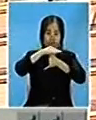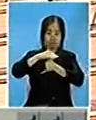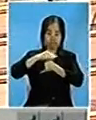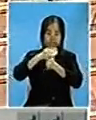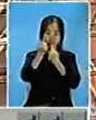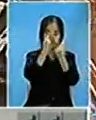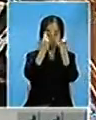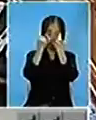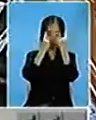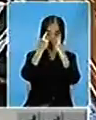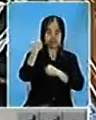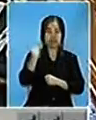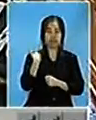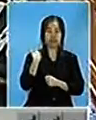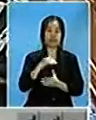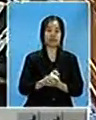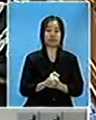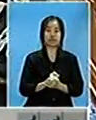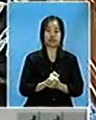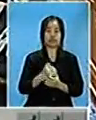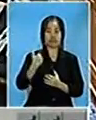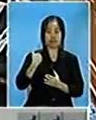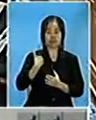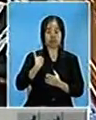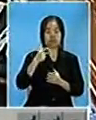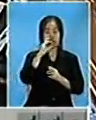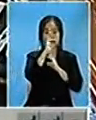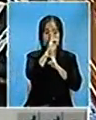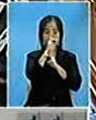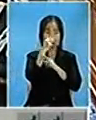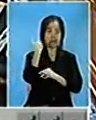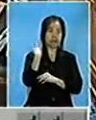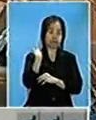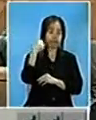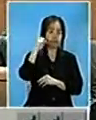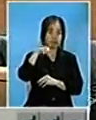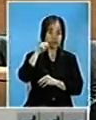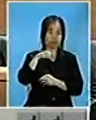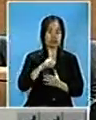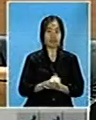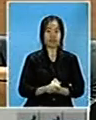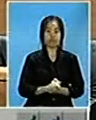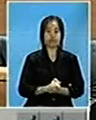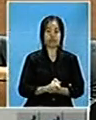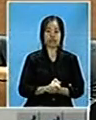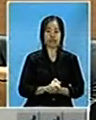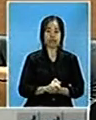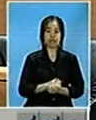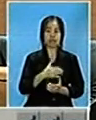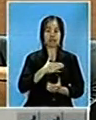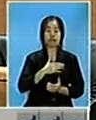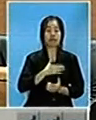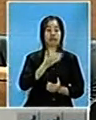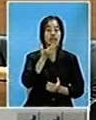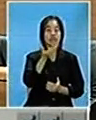การท้าทายบางครั้งก็ด้วยความเสี่ยงต่ออันตรายด้วยซ้ำไปผมอยากจะขออนุญาตเรียน